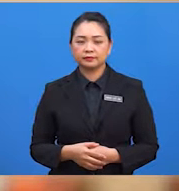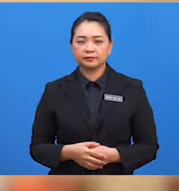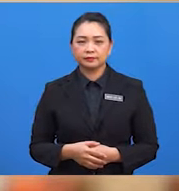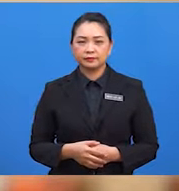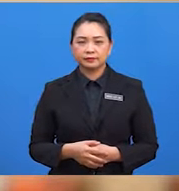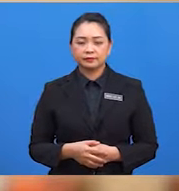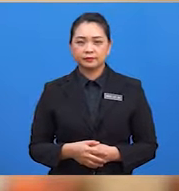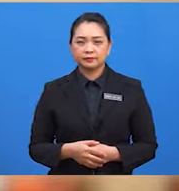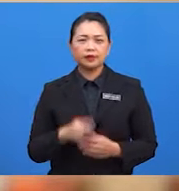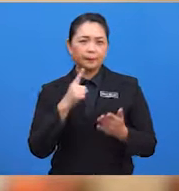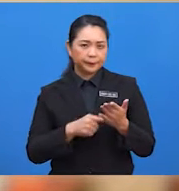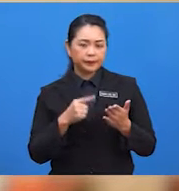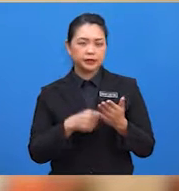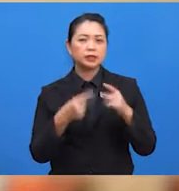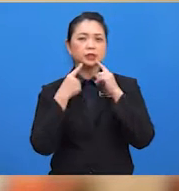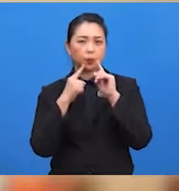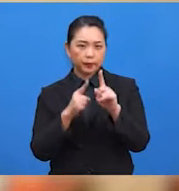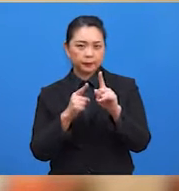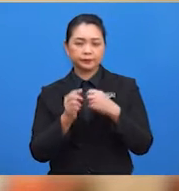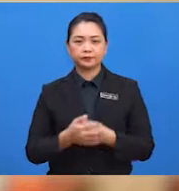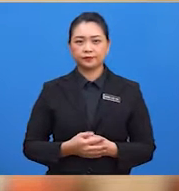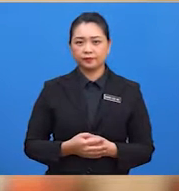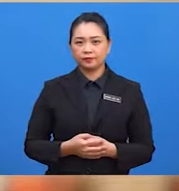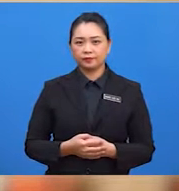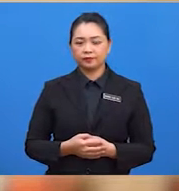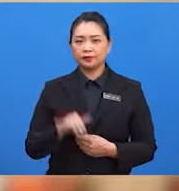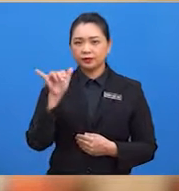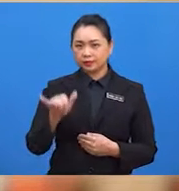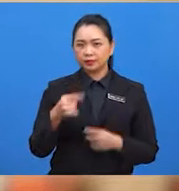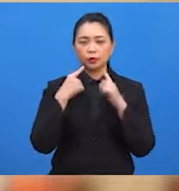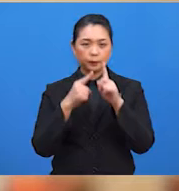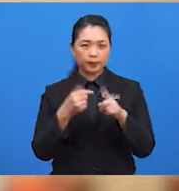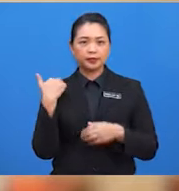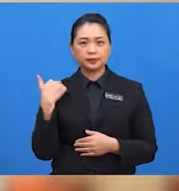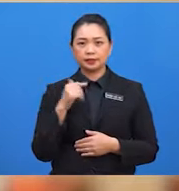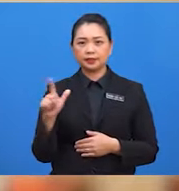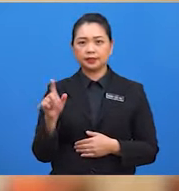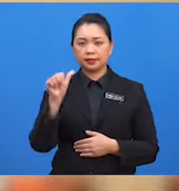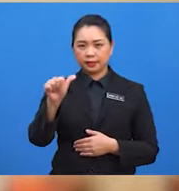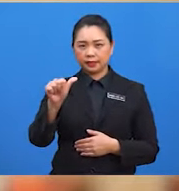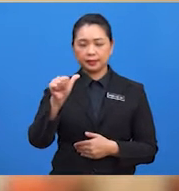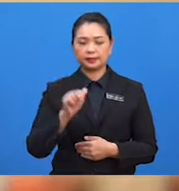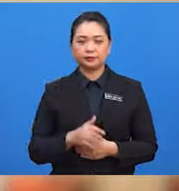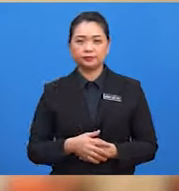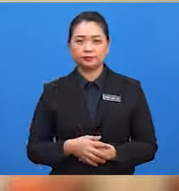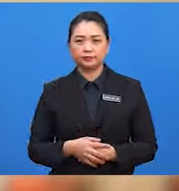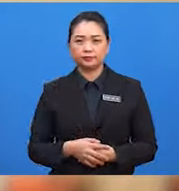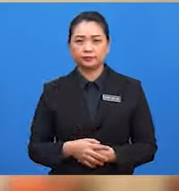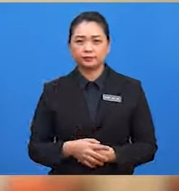Lota. Apakah jawapannya ya? Ya, jawapannya ialah bandar